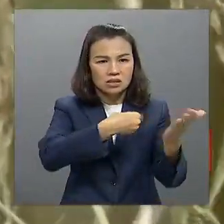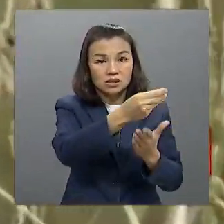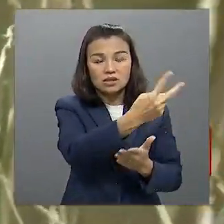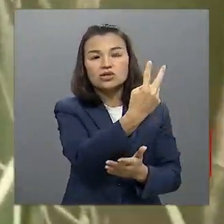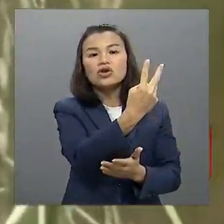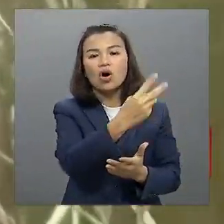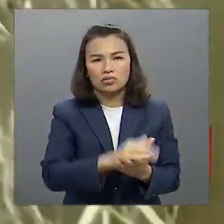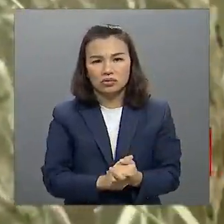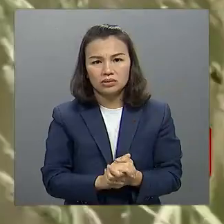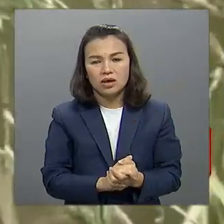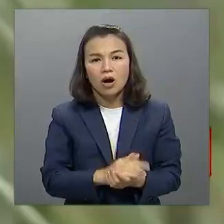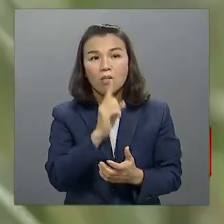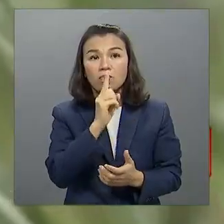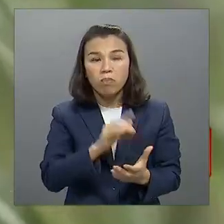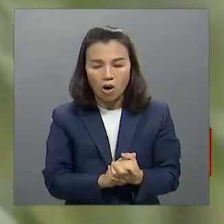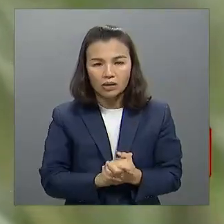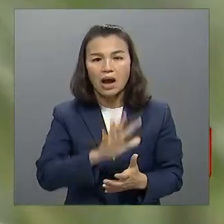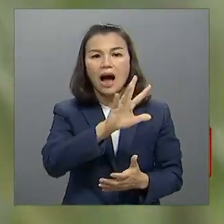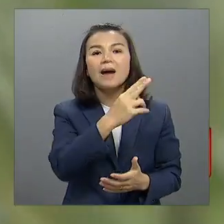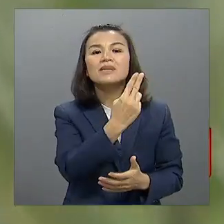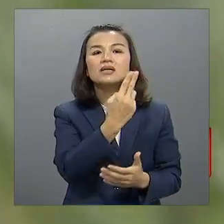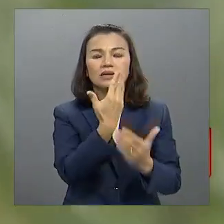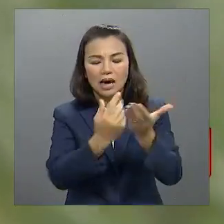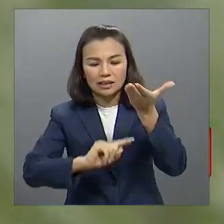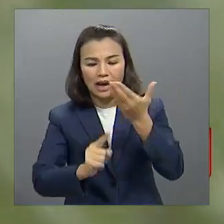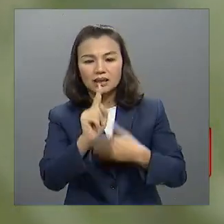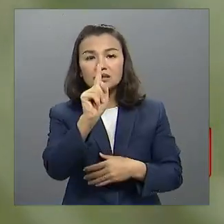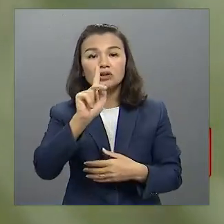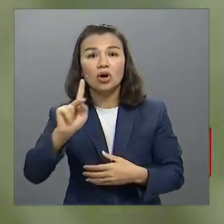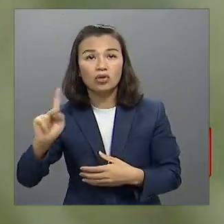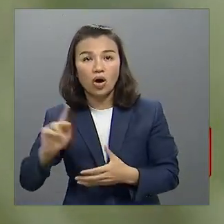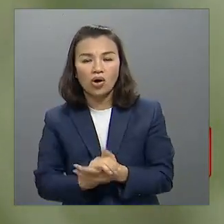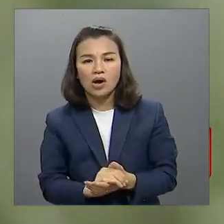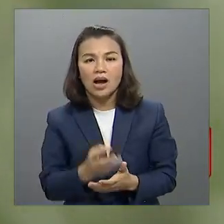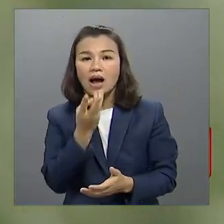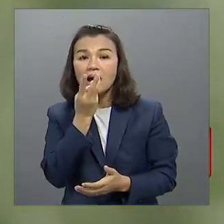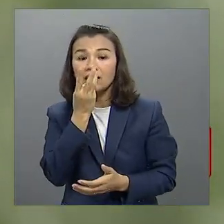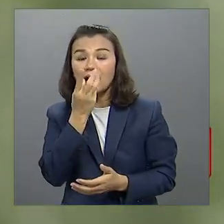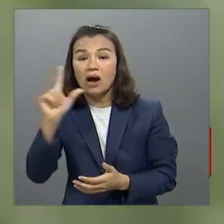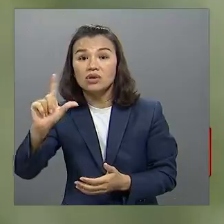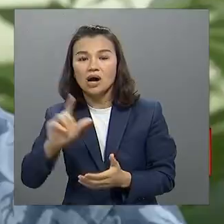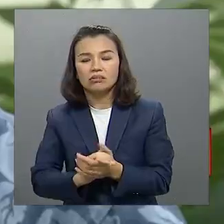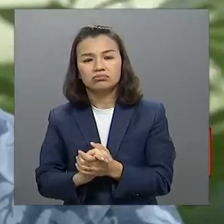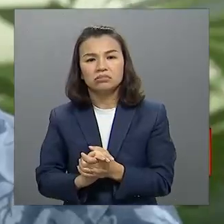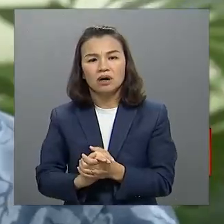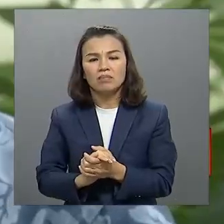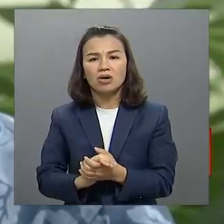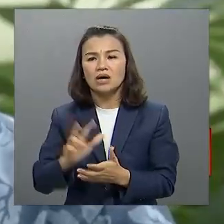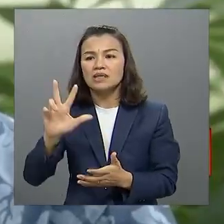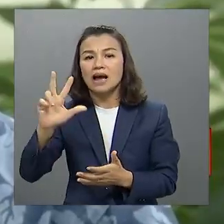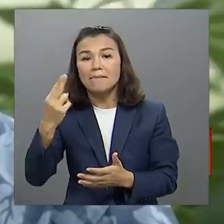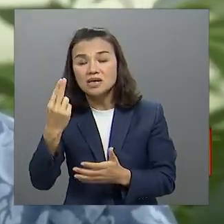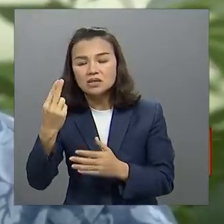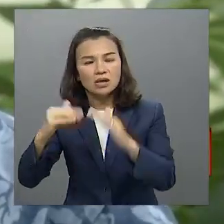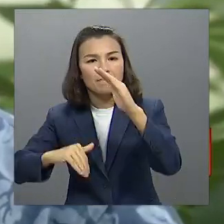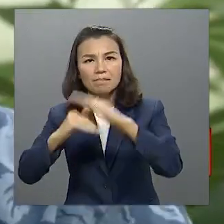ม็ดเป็น1กิโลถ้าเป็นข้าวเปลือกไม่ถึง 30,000 เม็ดเพราะนั้นผมรู้ความลับ